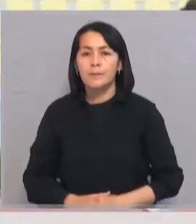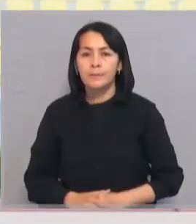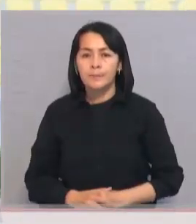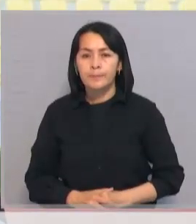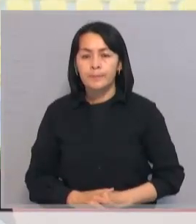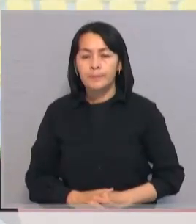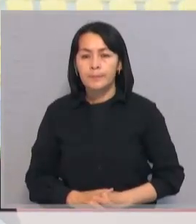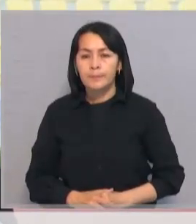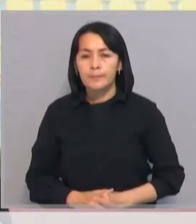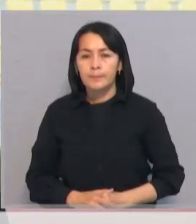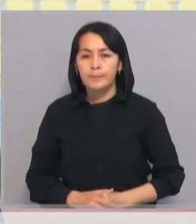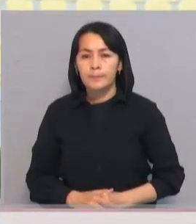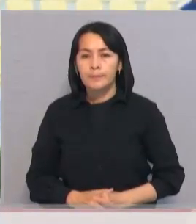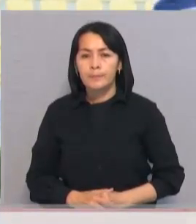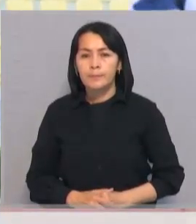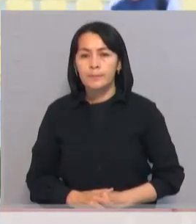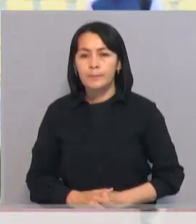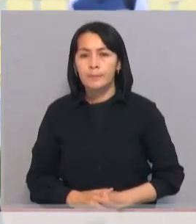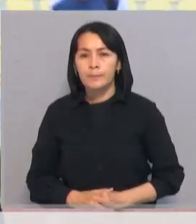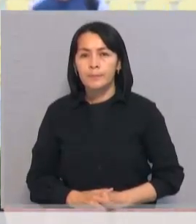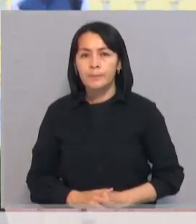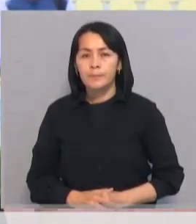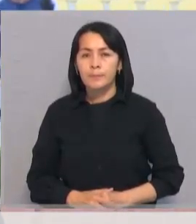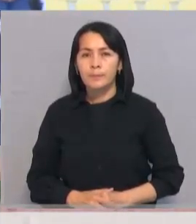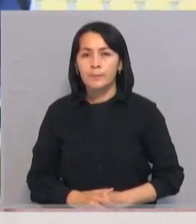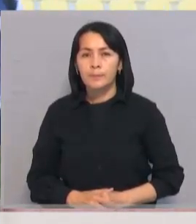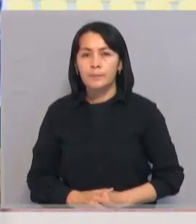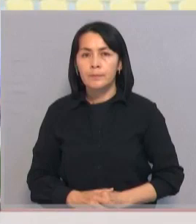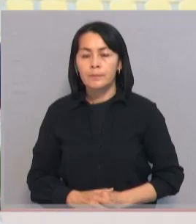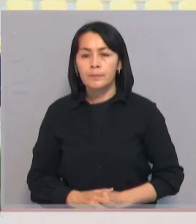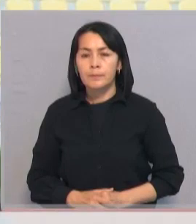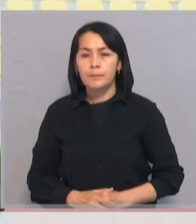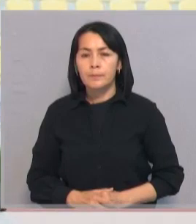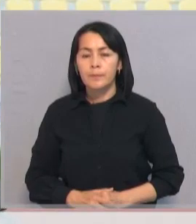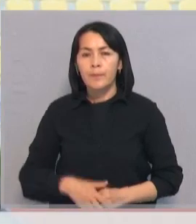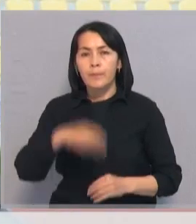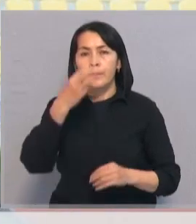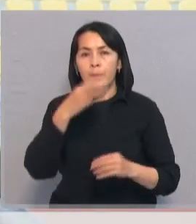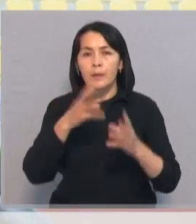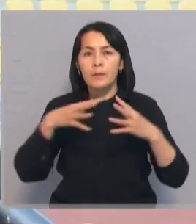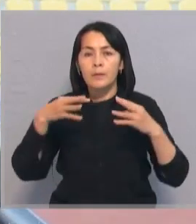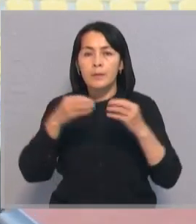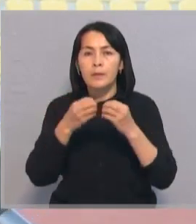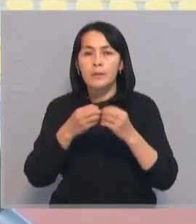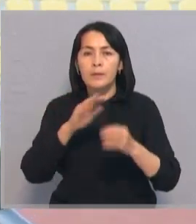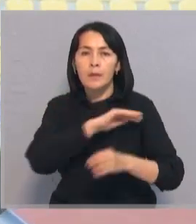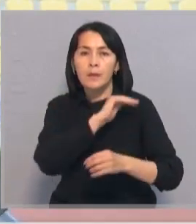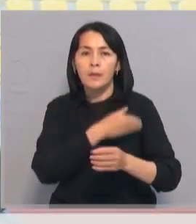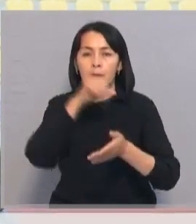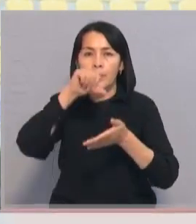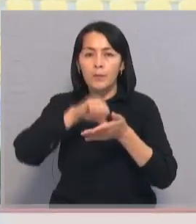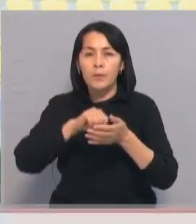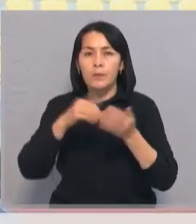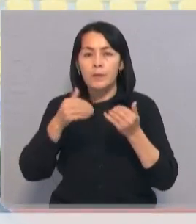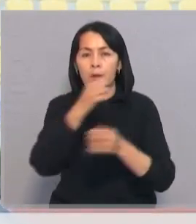Жалпы бүгін 30-дан астам қазіргі отбасы қатысып атыр. Көбінесе өзіміздің осы. 30 семей изъявили желание принять участие.